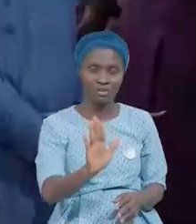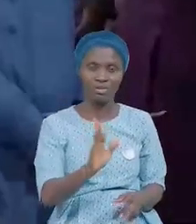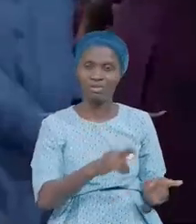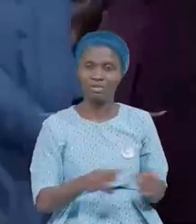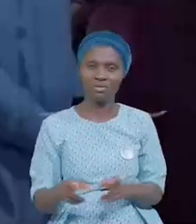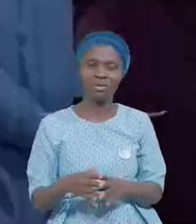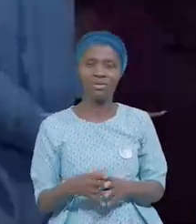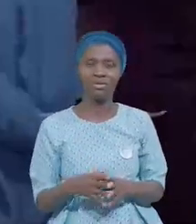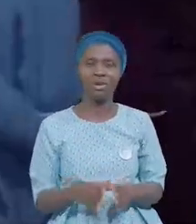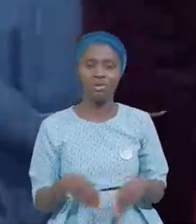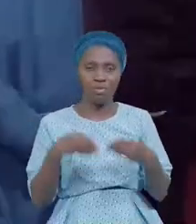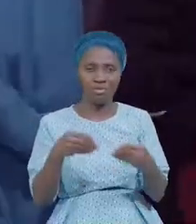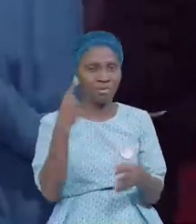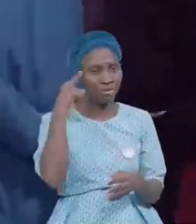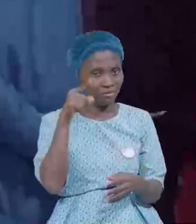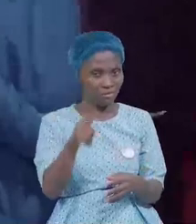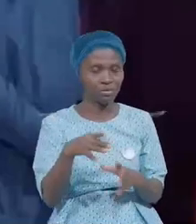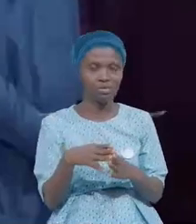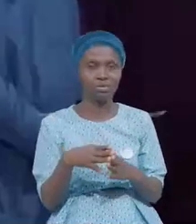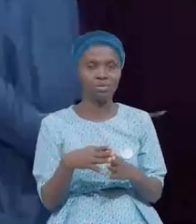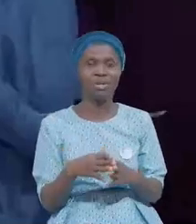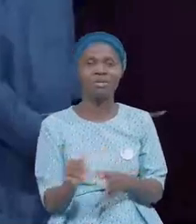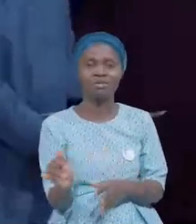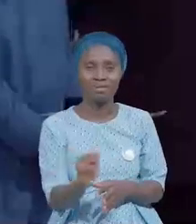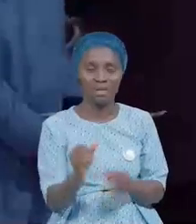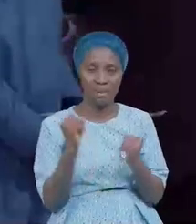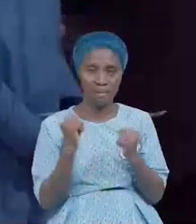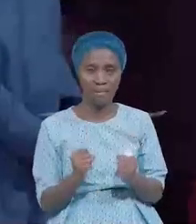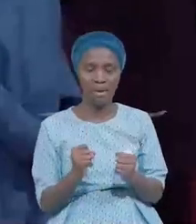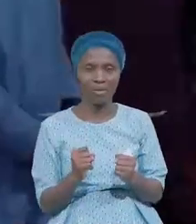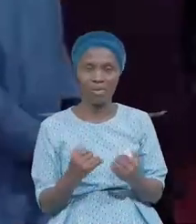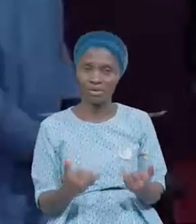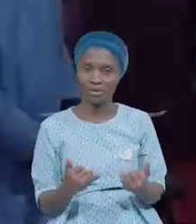Déjà pourvue pour toi, la même puissance. Parle à Dieu,